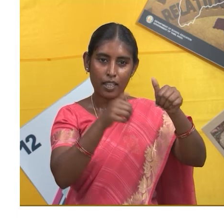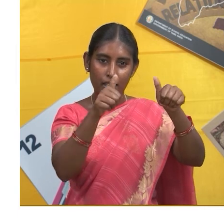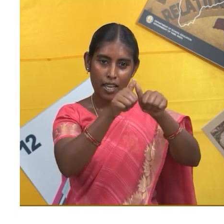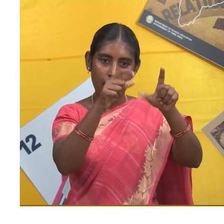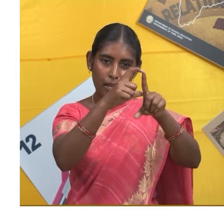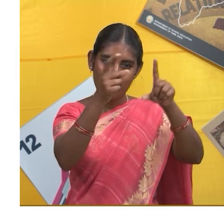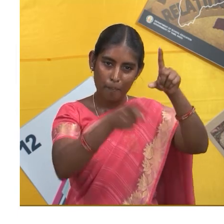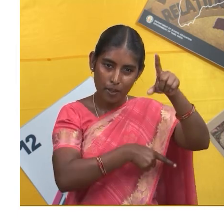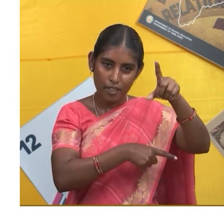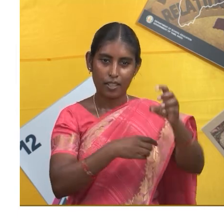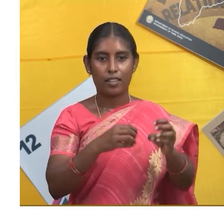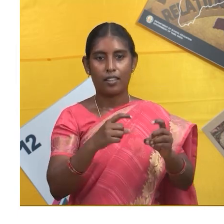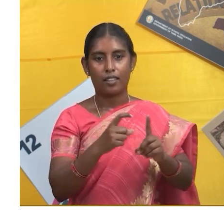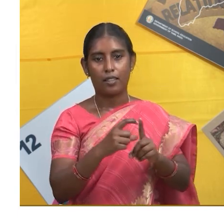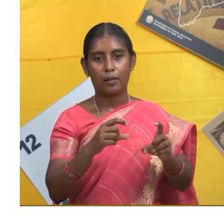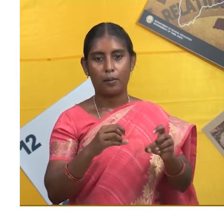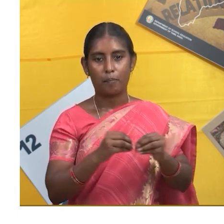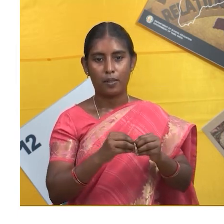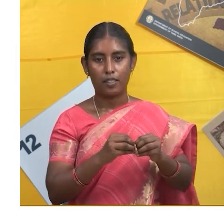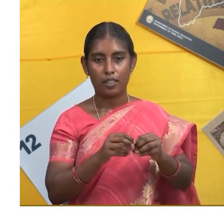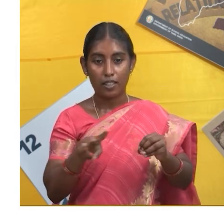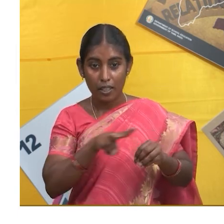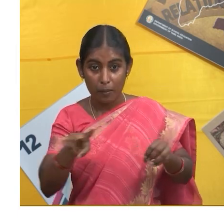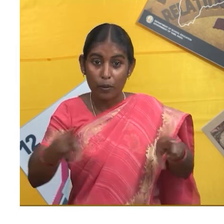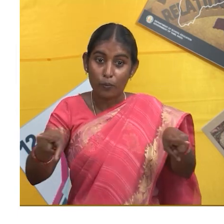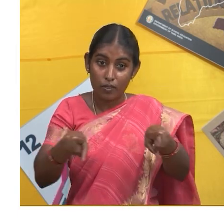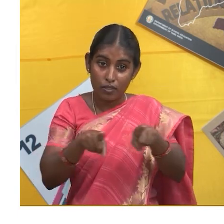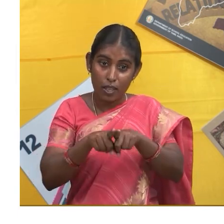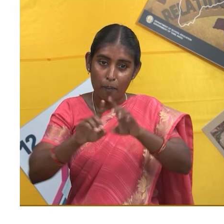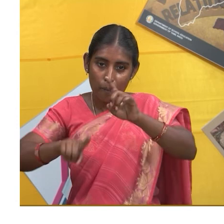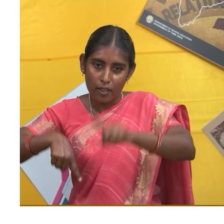கூடால் Wäh